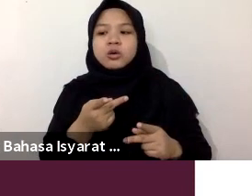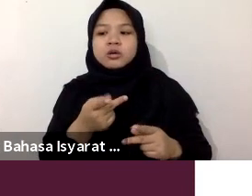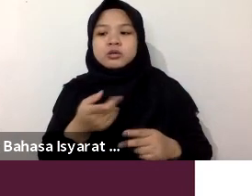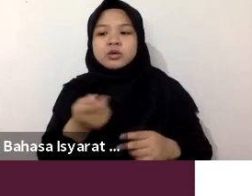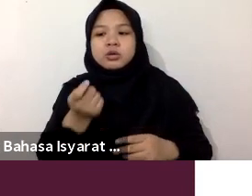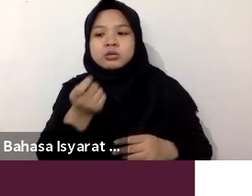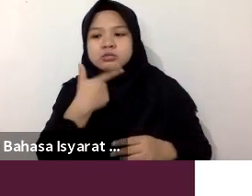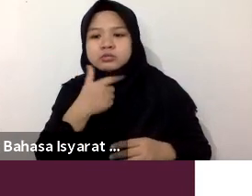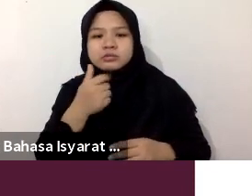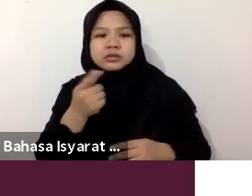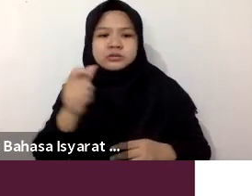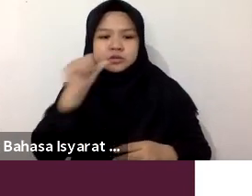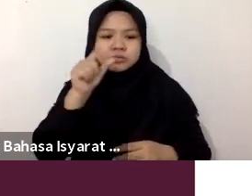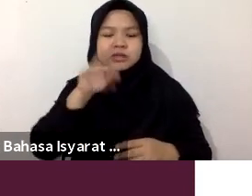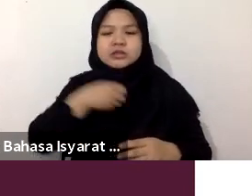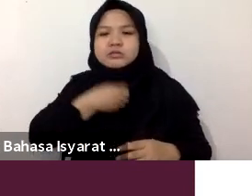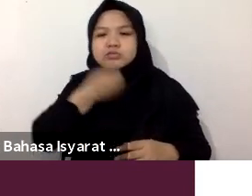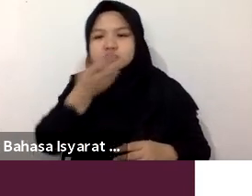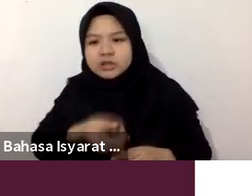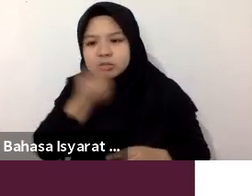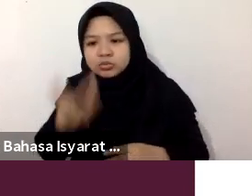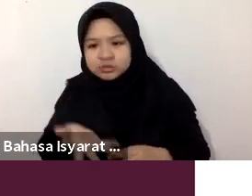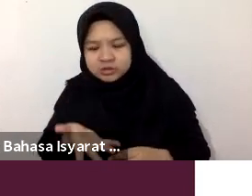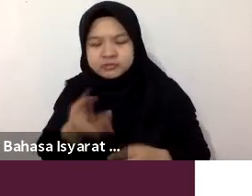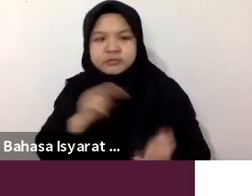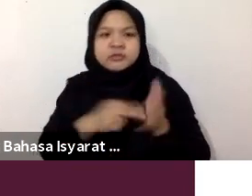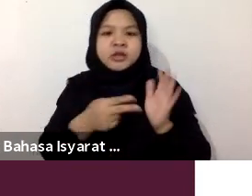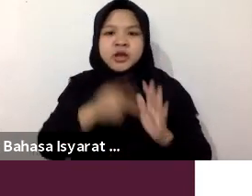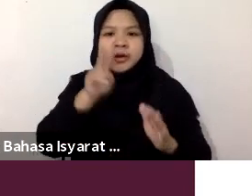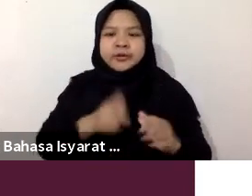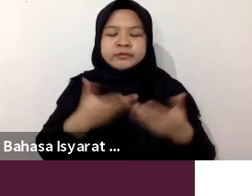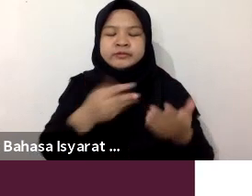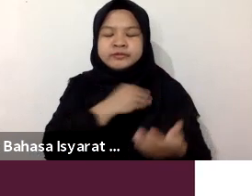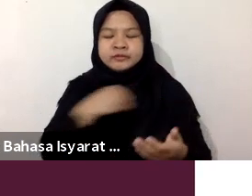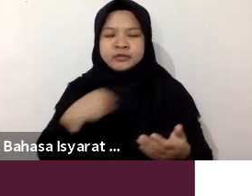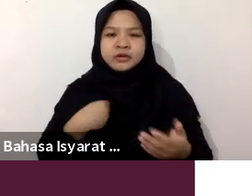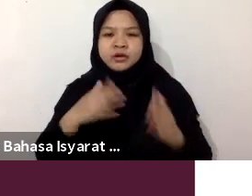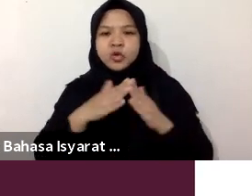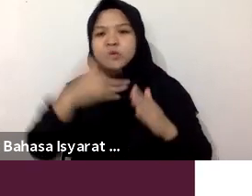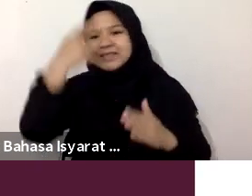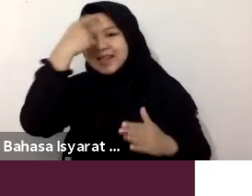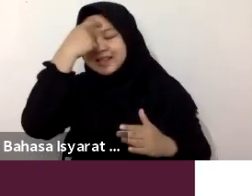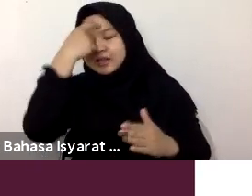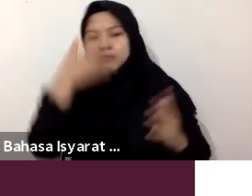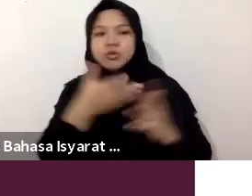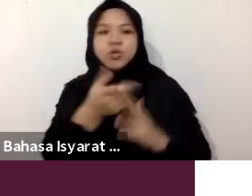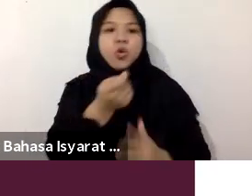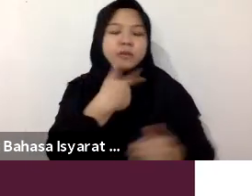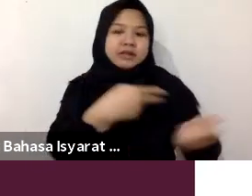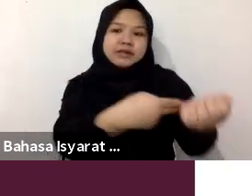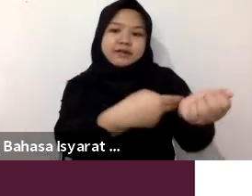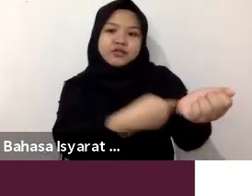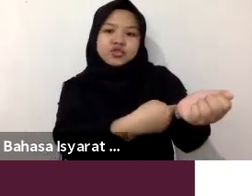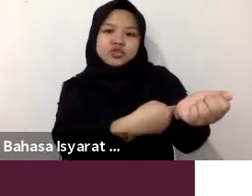minum masih keluar juga karena muntah, berarti memang harus diberi perawatan di rumah sakit melalui obat infus. Itu kan tidak